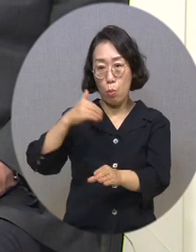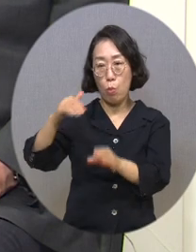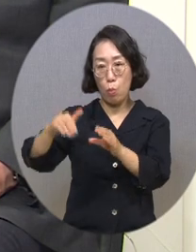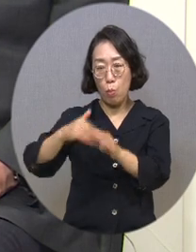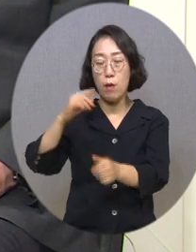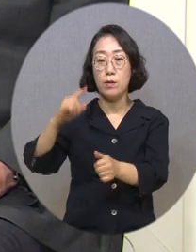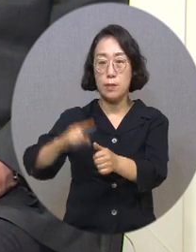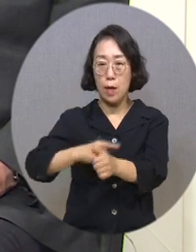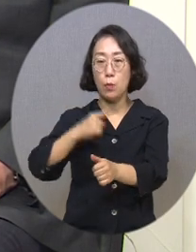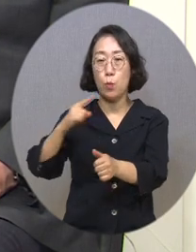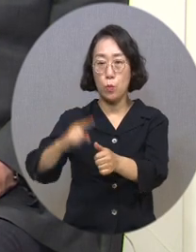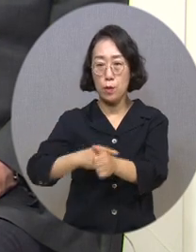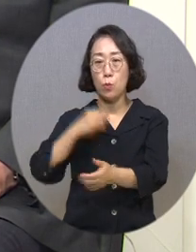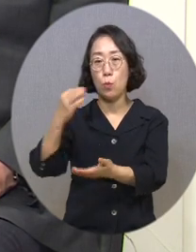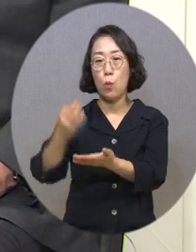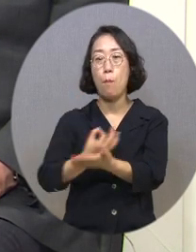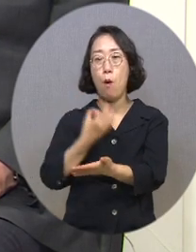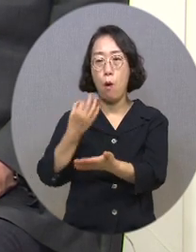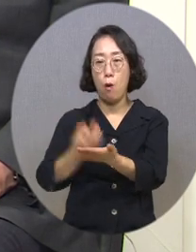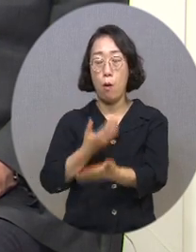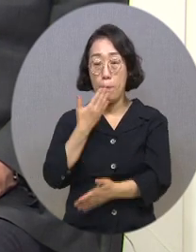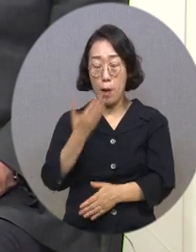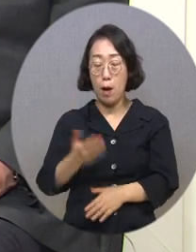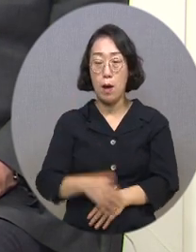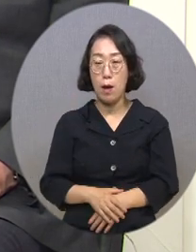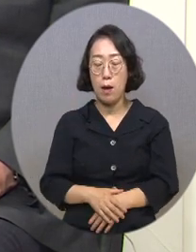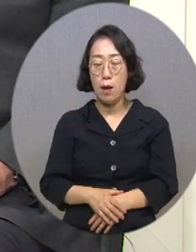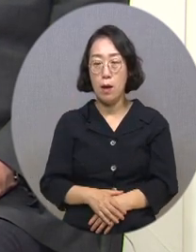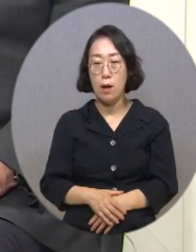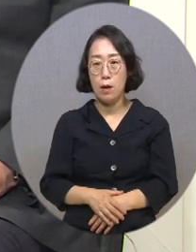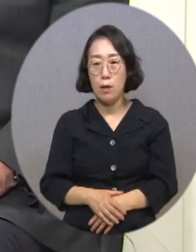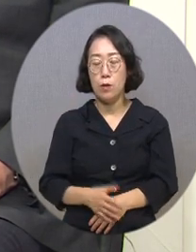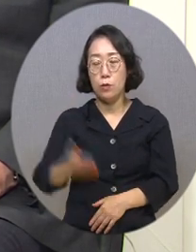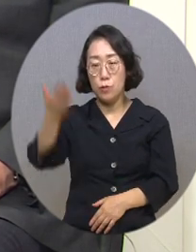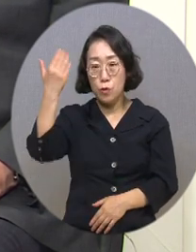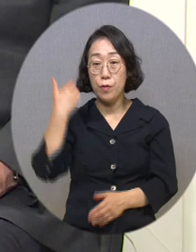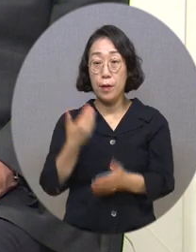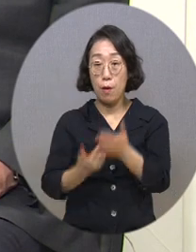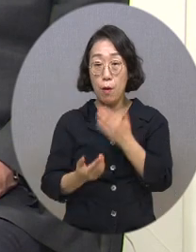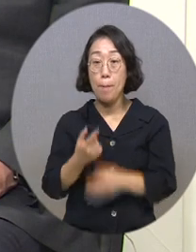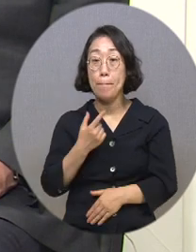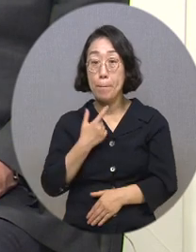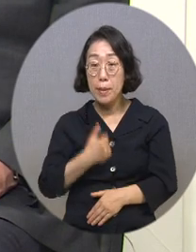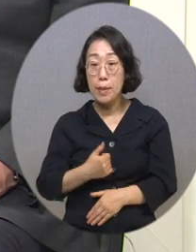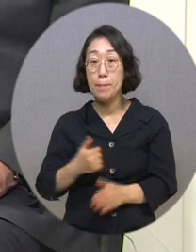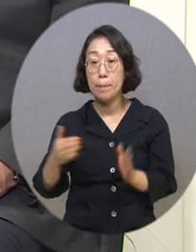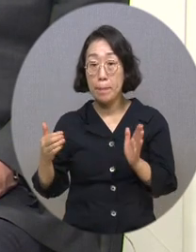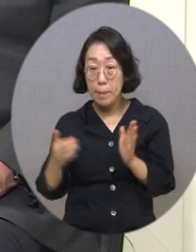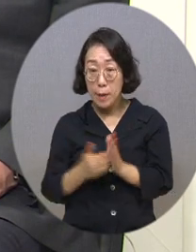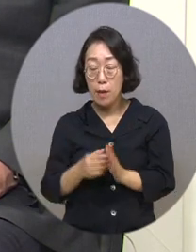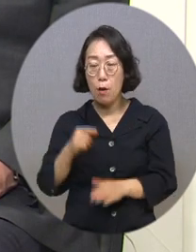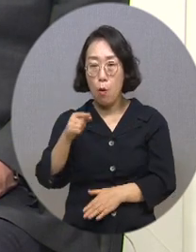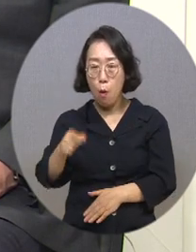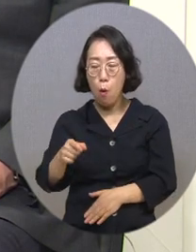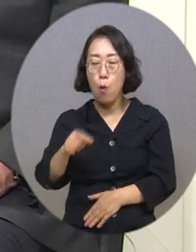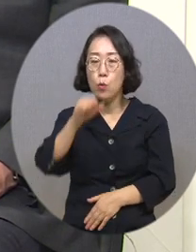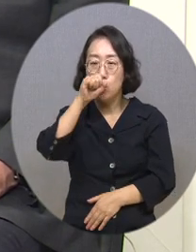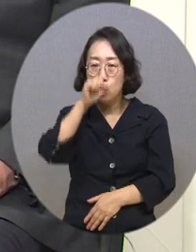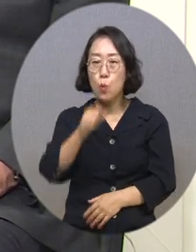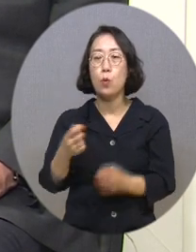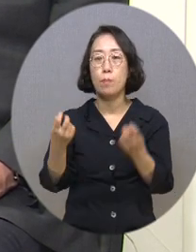나오는 거죠. 자동적인 수익이 들어오고 그래서 저는 한번 제가 경험을 해봤기 때문에 우와 이거